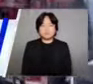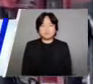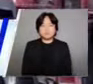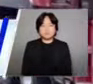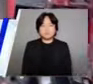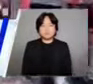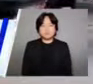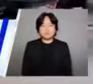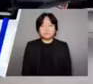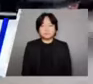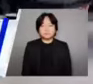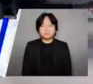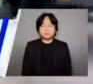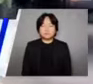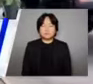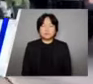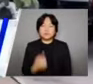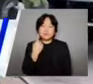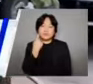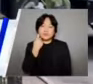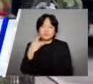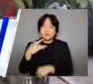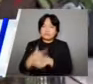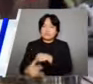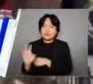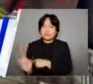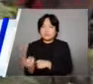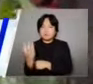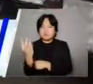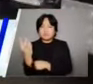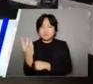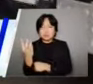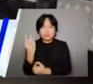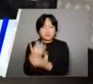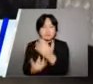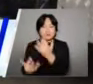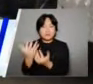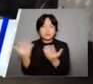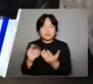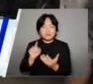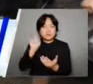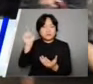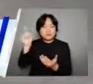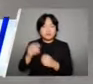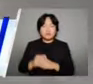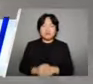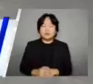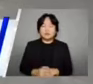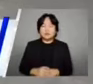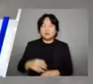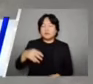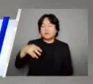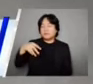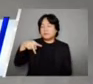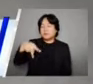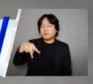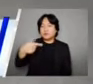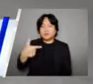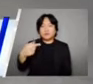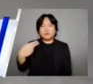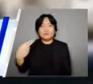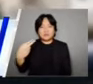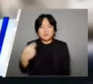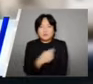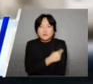Mag-aalas 6 ng umaga kanina na magkasunog sa bahagi ng mezzanine ng main building ng Philippine General Hospital. Dali-daling inilikas sa mga pasyente